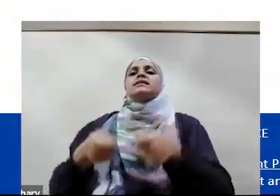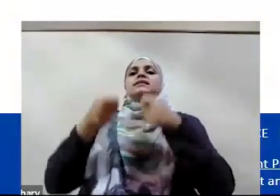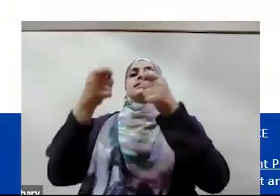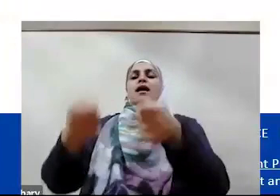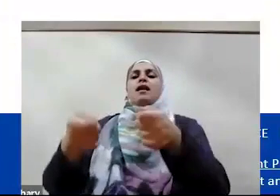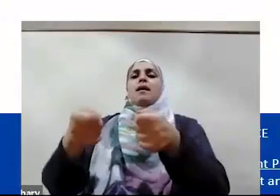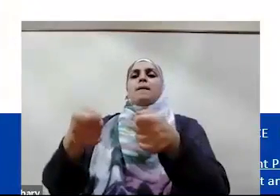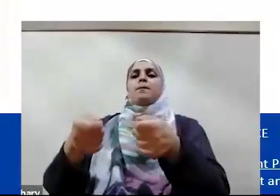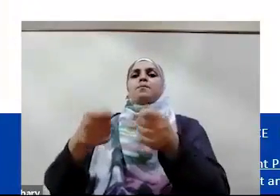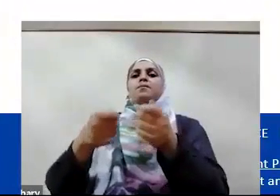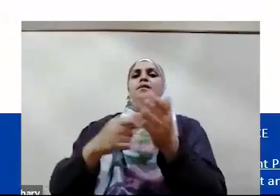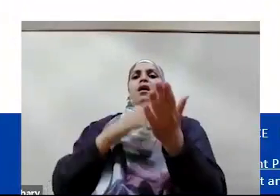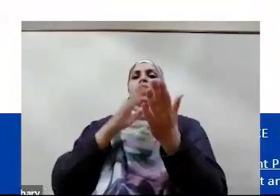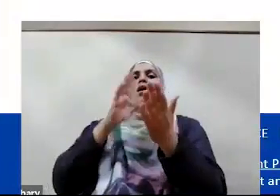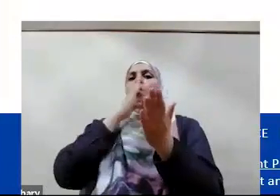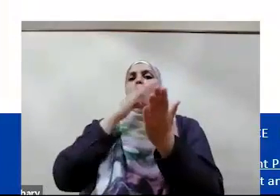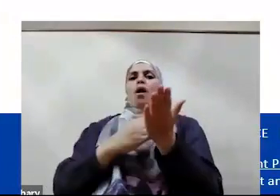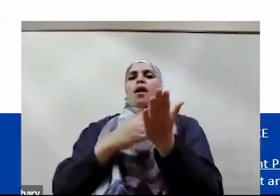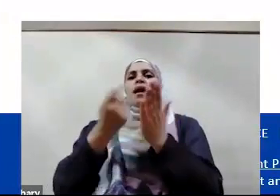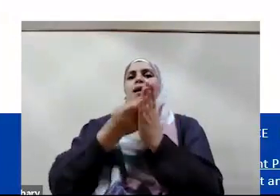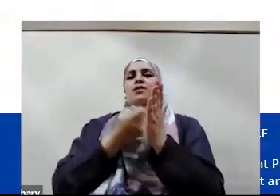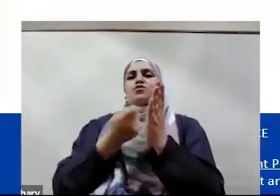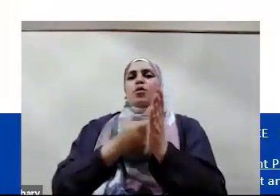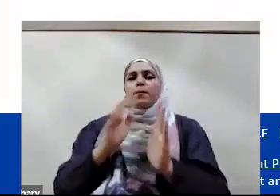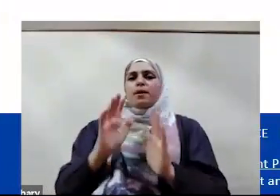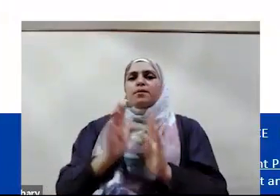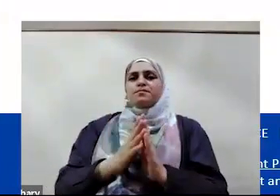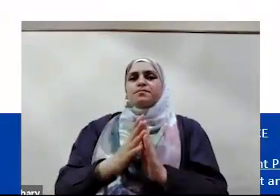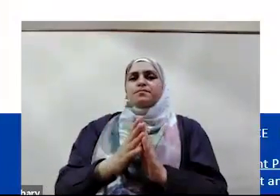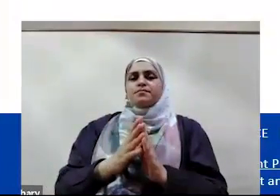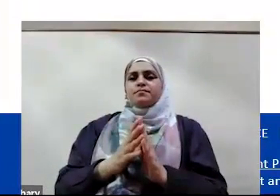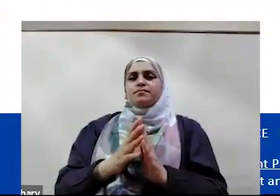يسلموا writing sample. writing sample دي حاجة